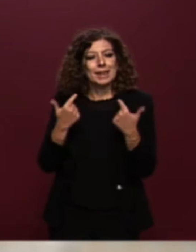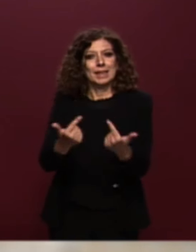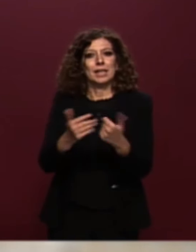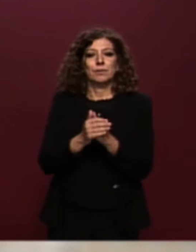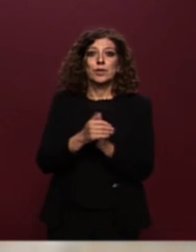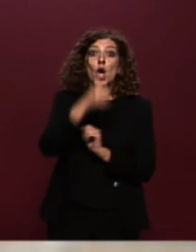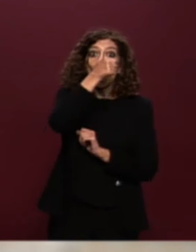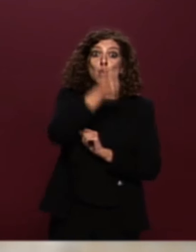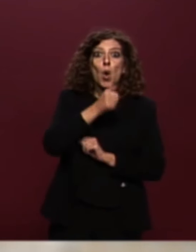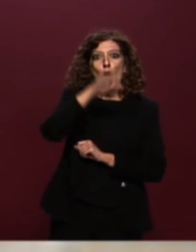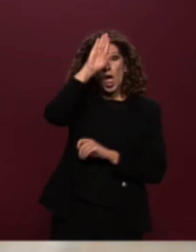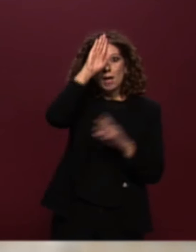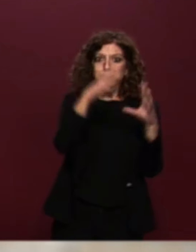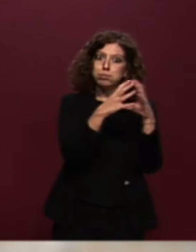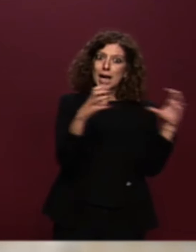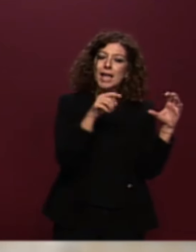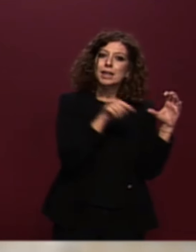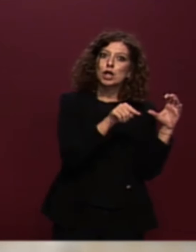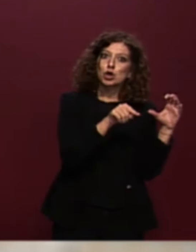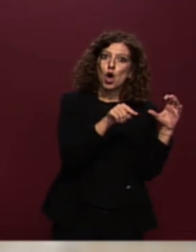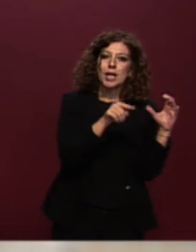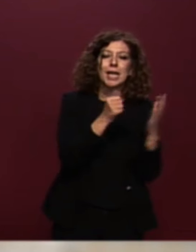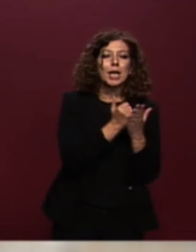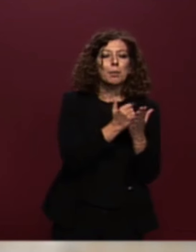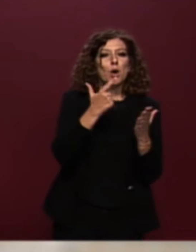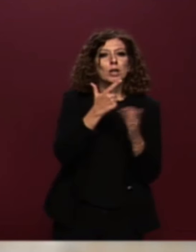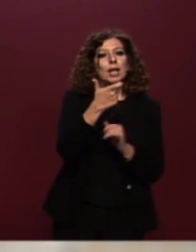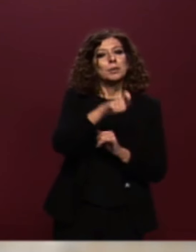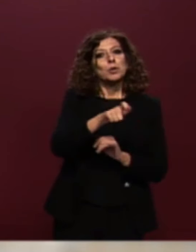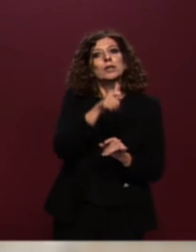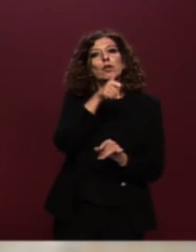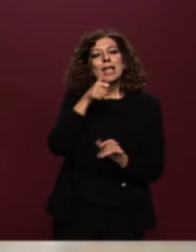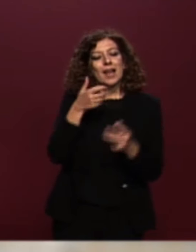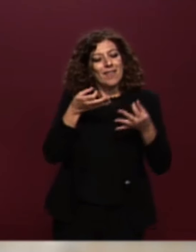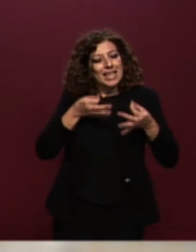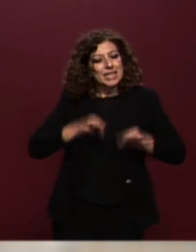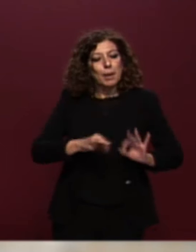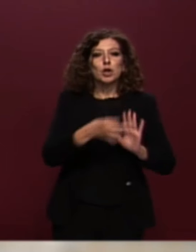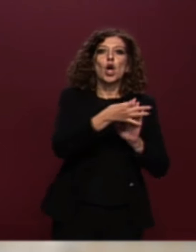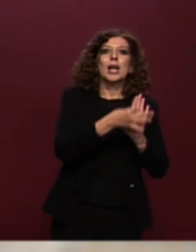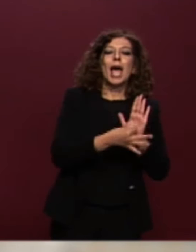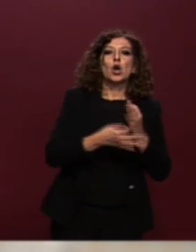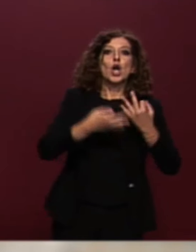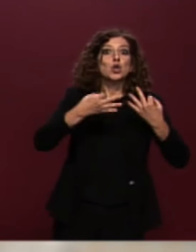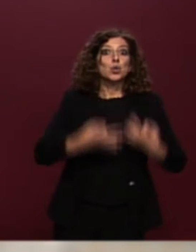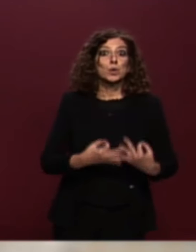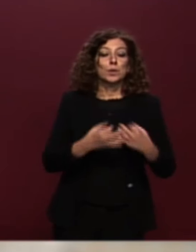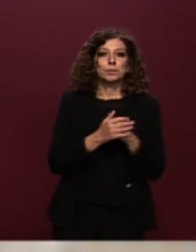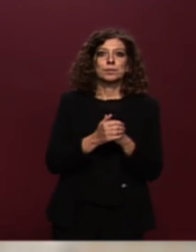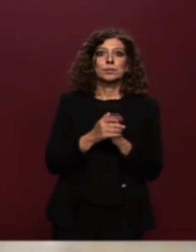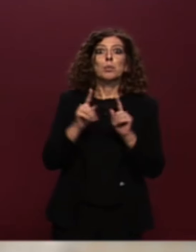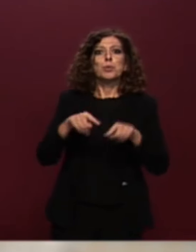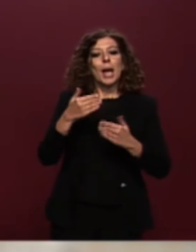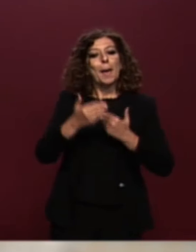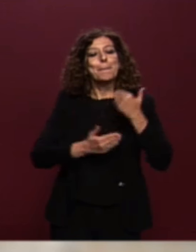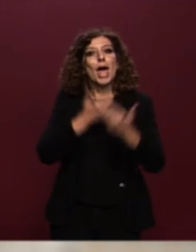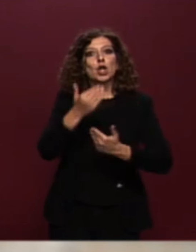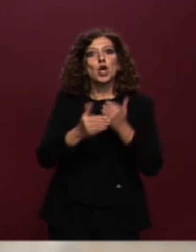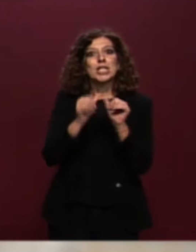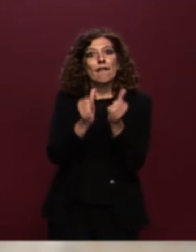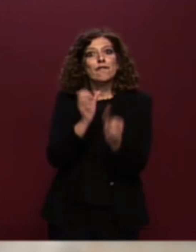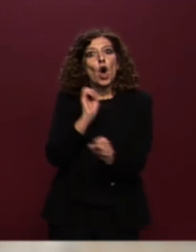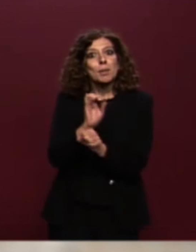fondamentale per il rispetto delle regole sulla sicurezza. Inoltre, percorsi di formazione e